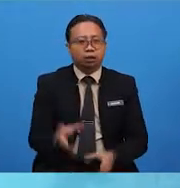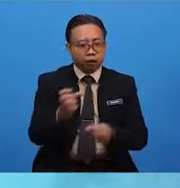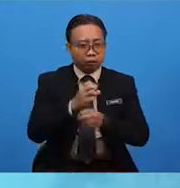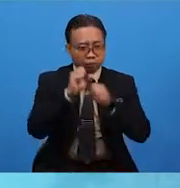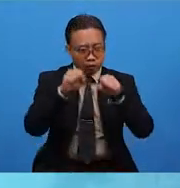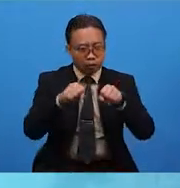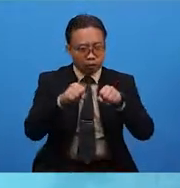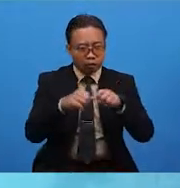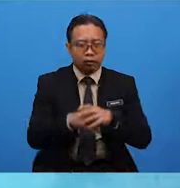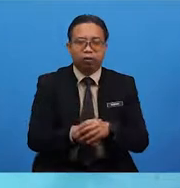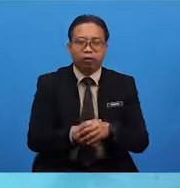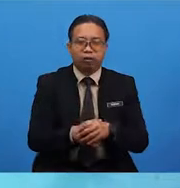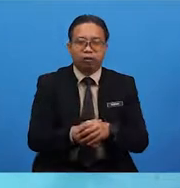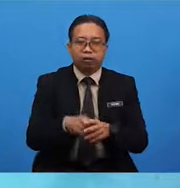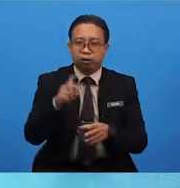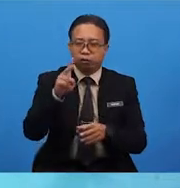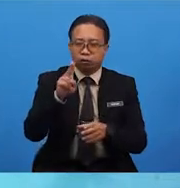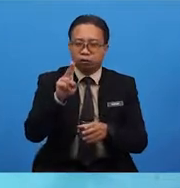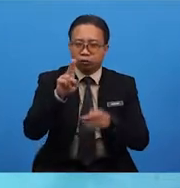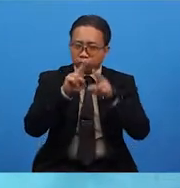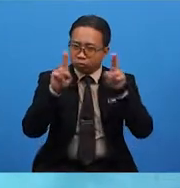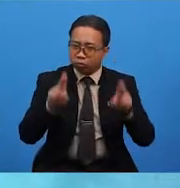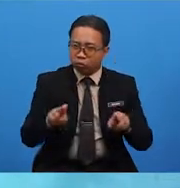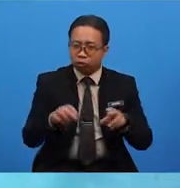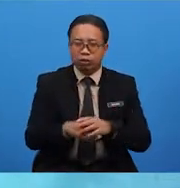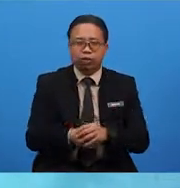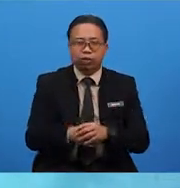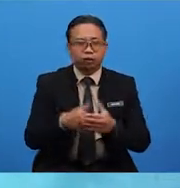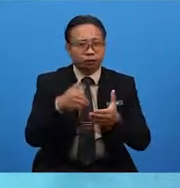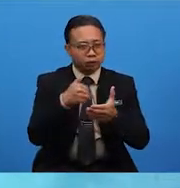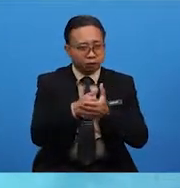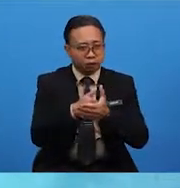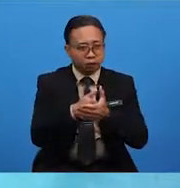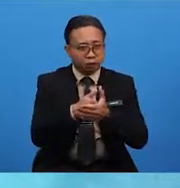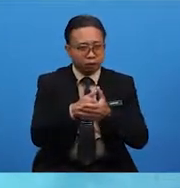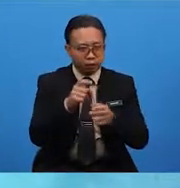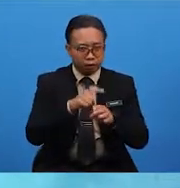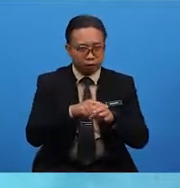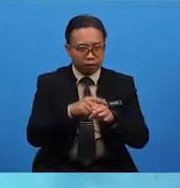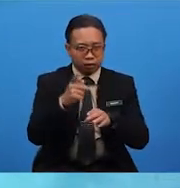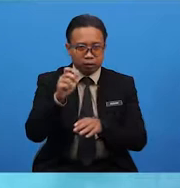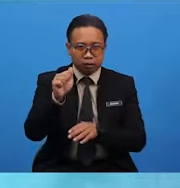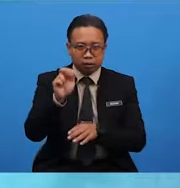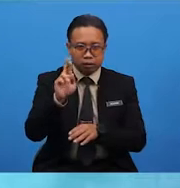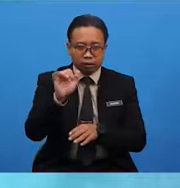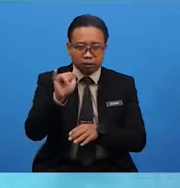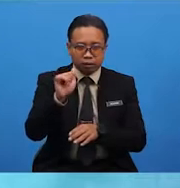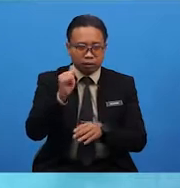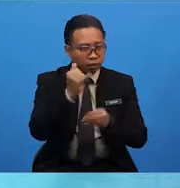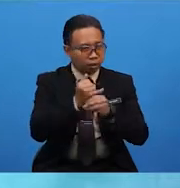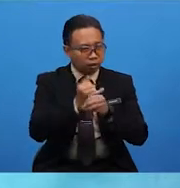dapat diolah diuji nilai dan ditambah baik sebelum sampai kepada Karya akhir